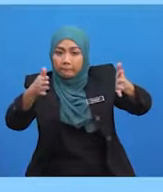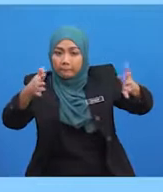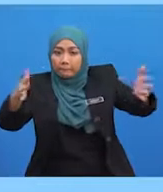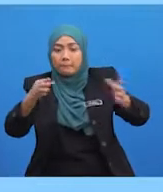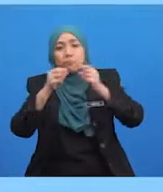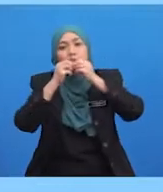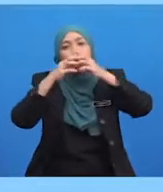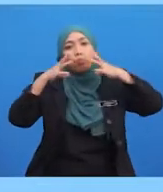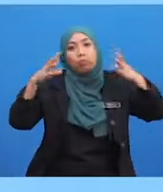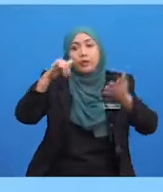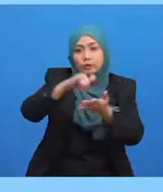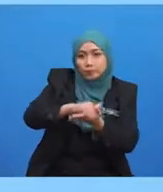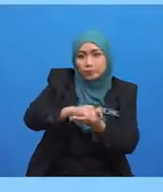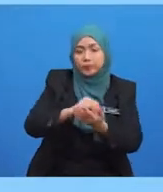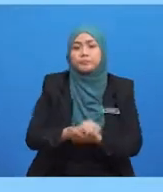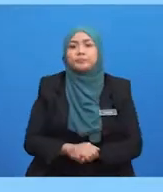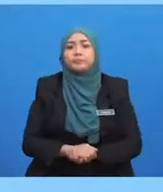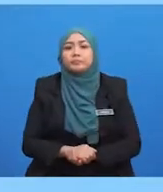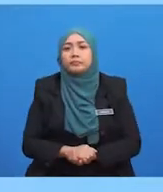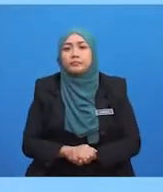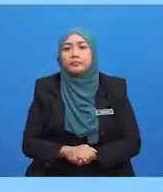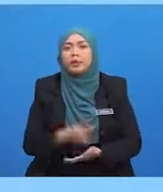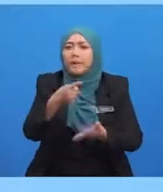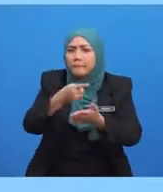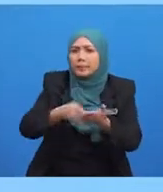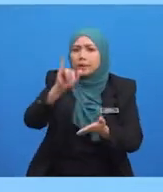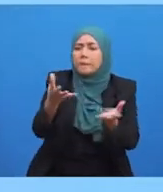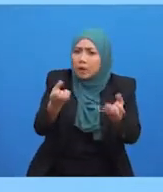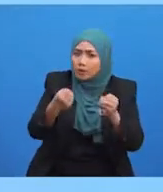Apakah yang hendak ditunjukkan dalam eksperimen ini, murid-murid?